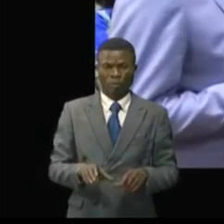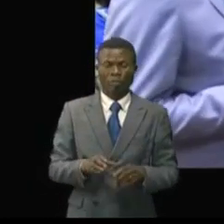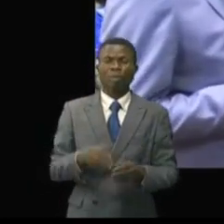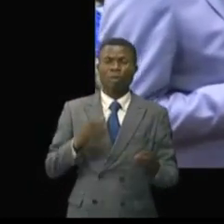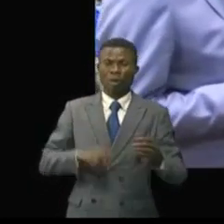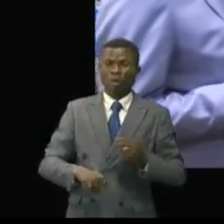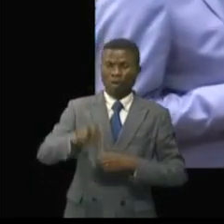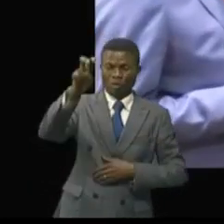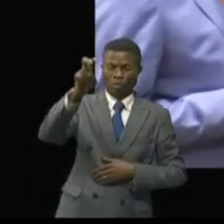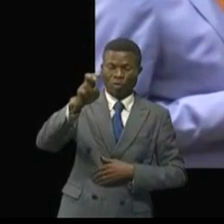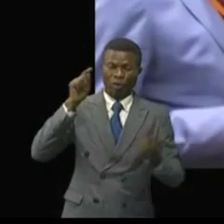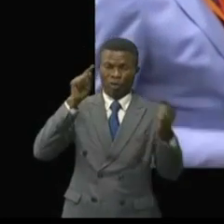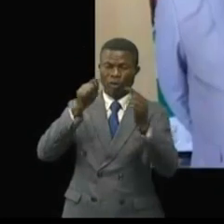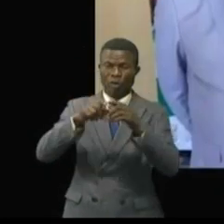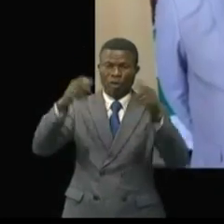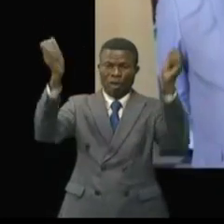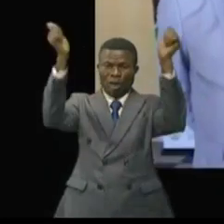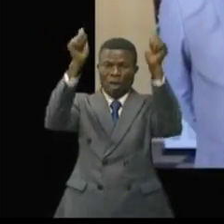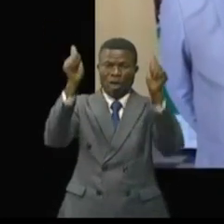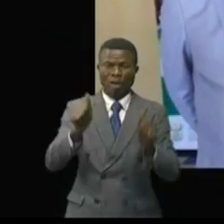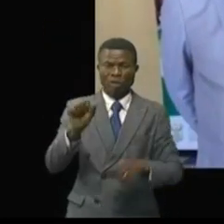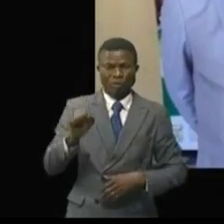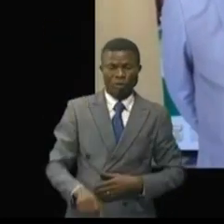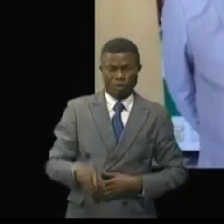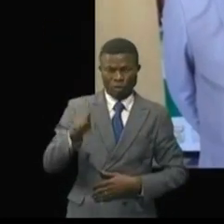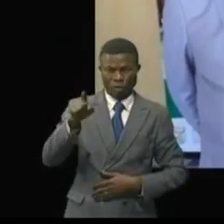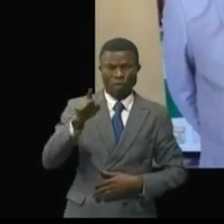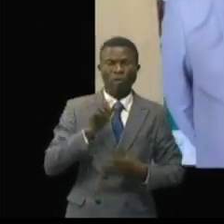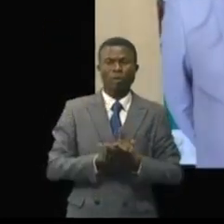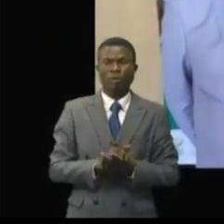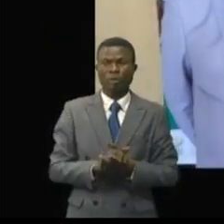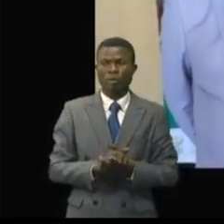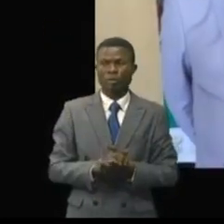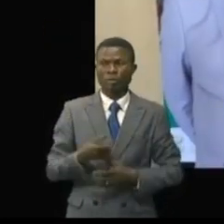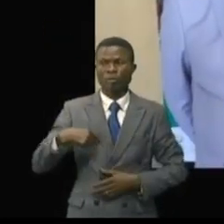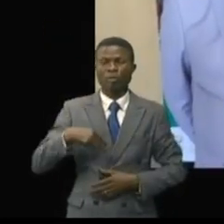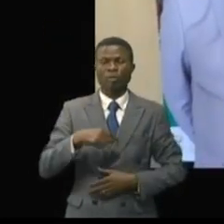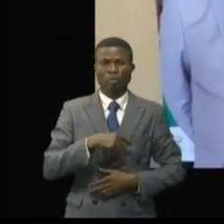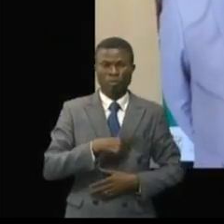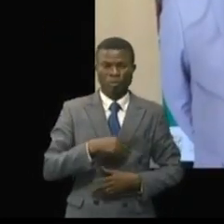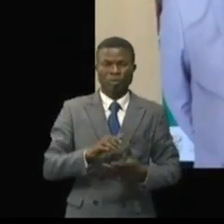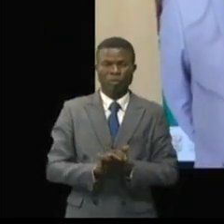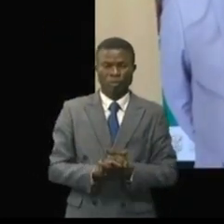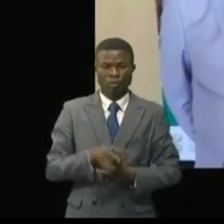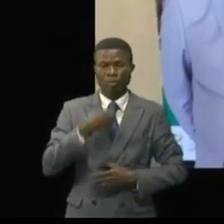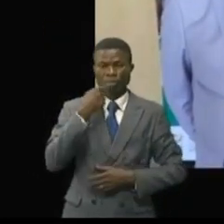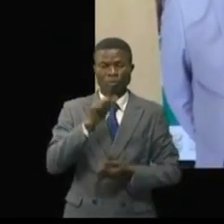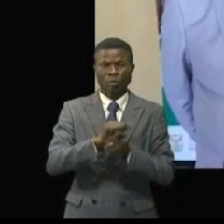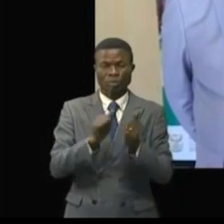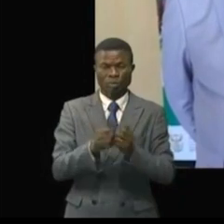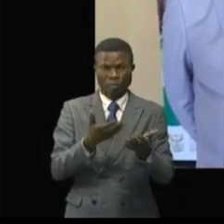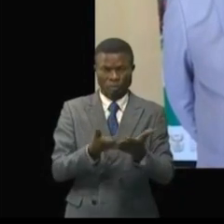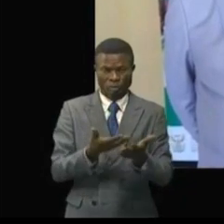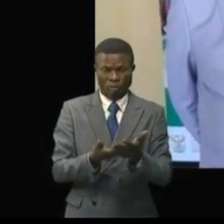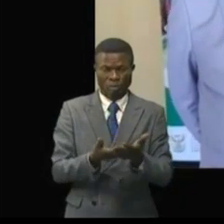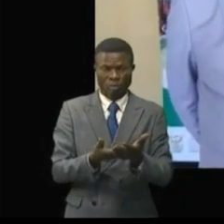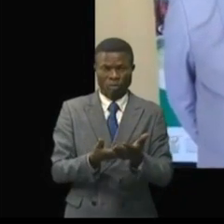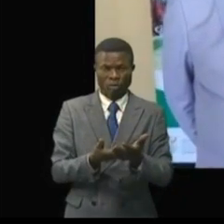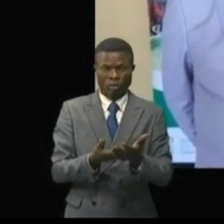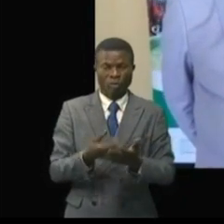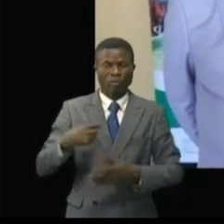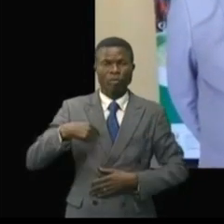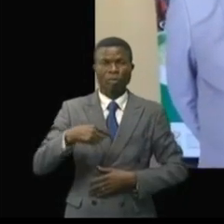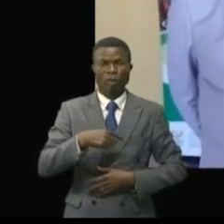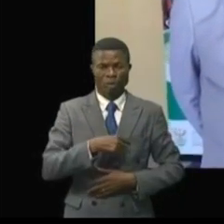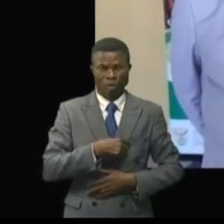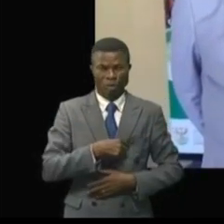Sud, Fidèle Binene Moulaja. Le Congo est agressé par les Rwandais. Nous avons plus parlé de cette agression. Et nous